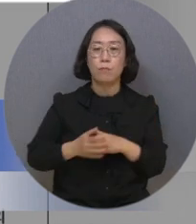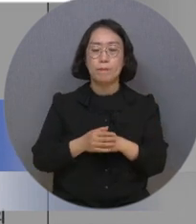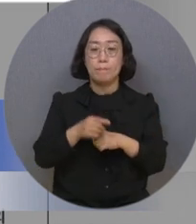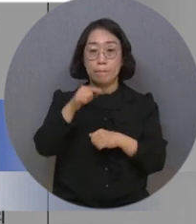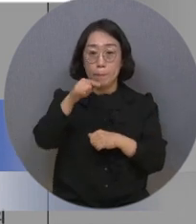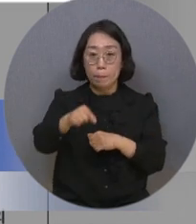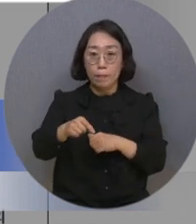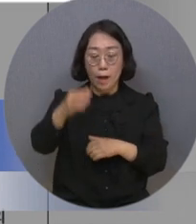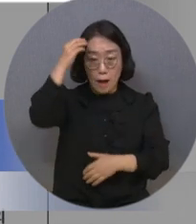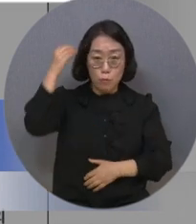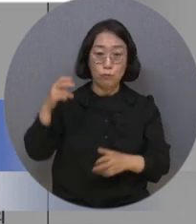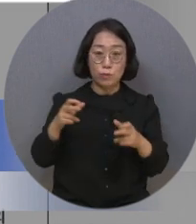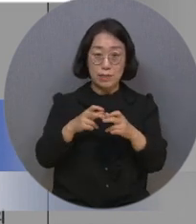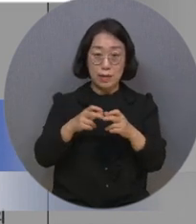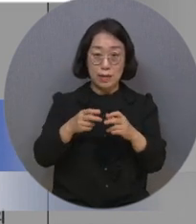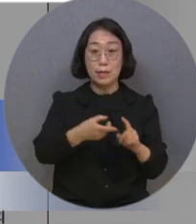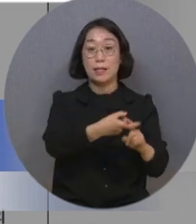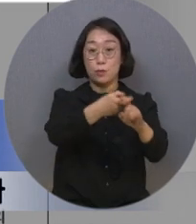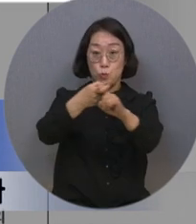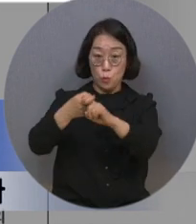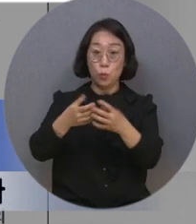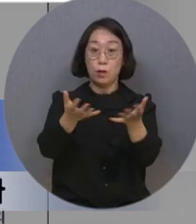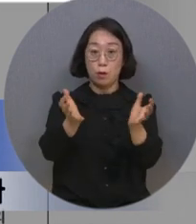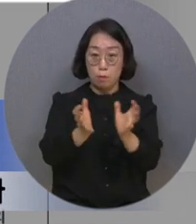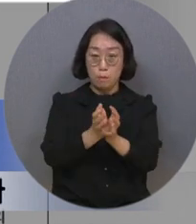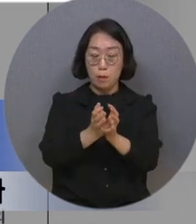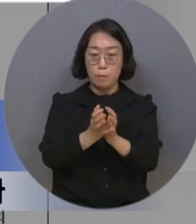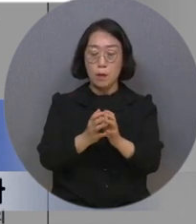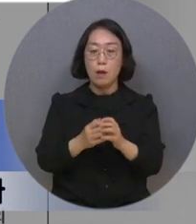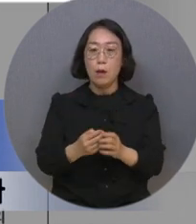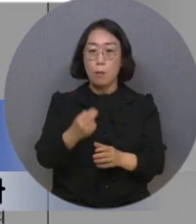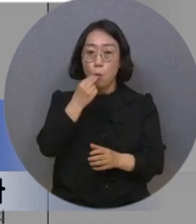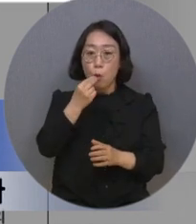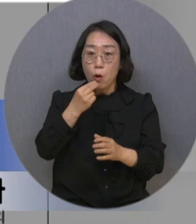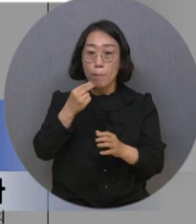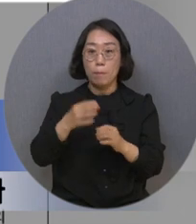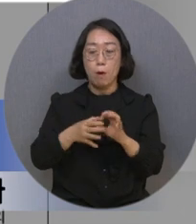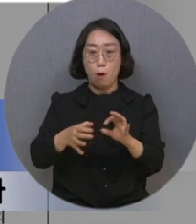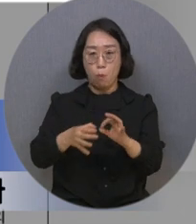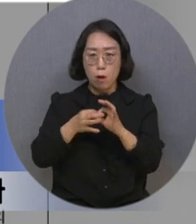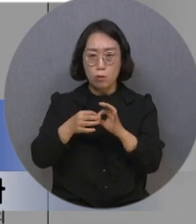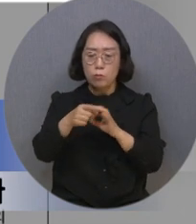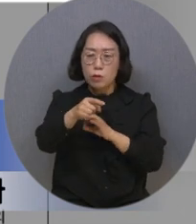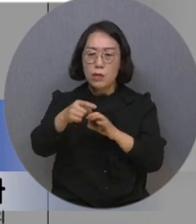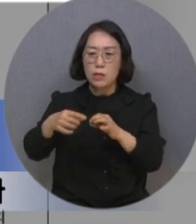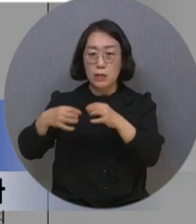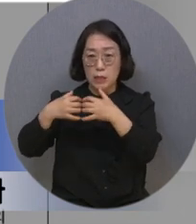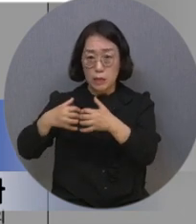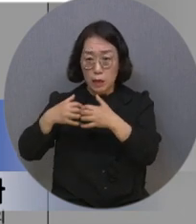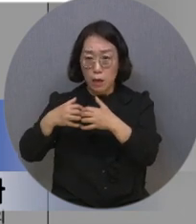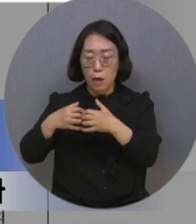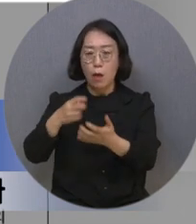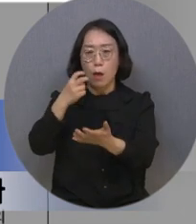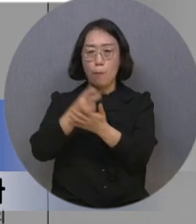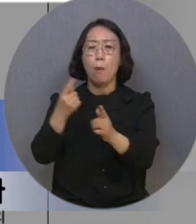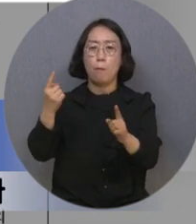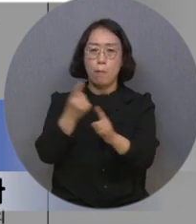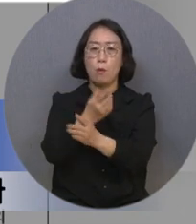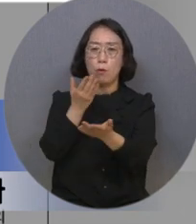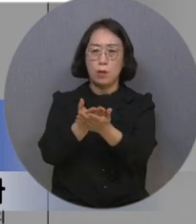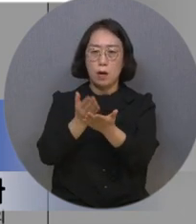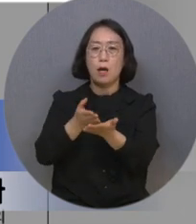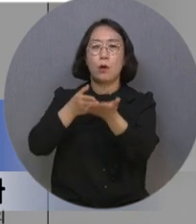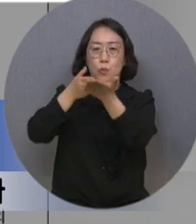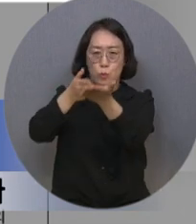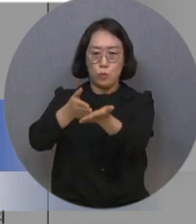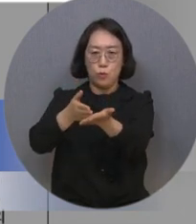현재 한국장애인단체 총연맹은 국민건강보험공단에 동력 보조 장치에 대한 제도 개선을 요청한 상태라고